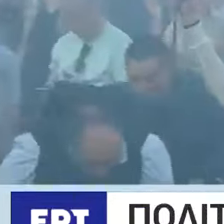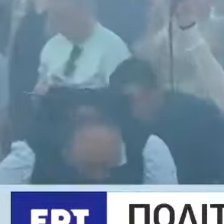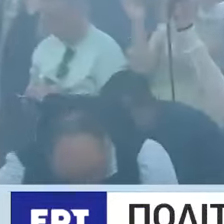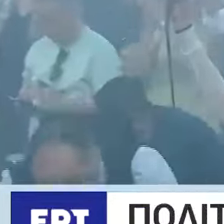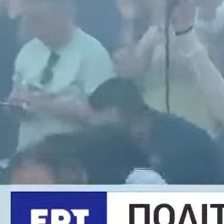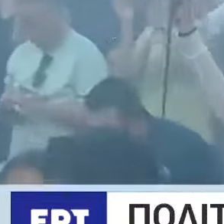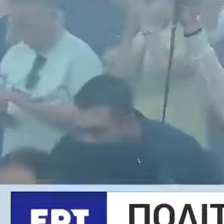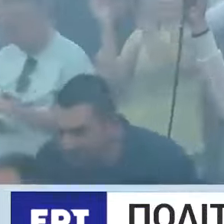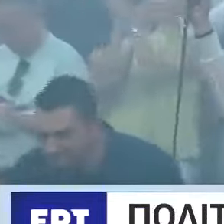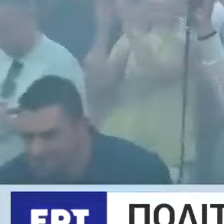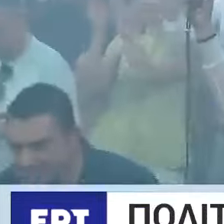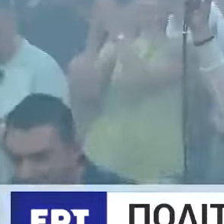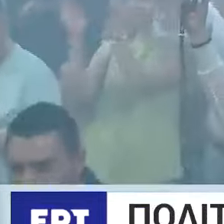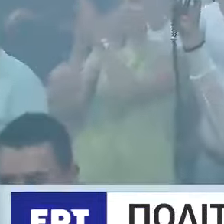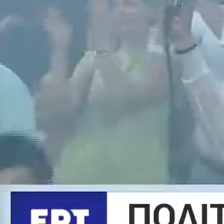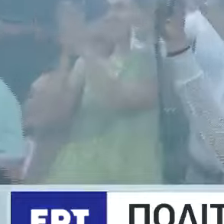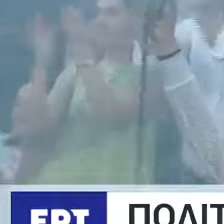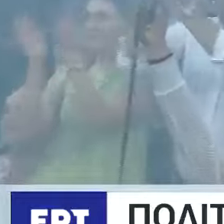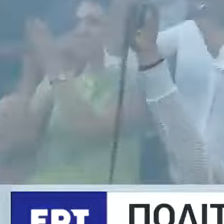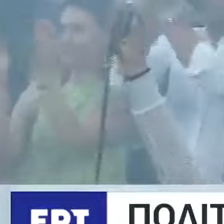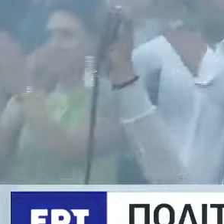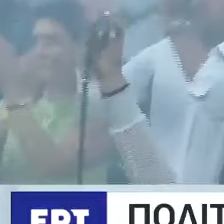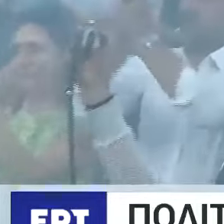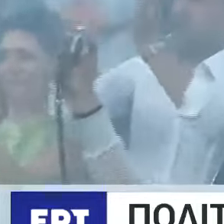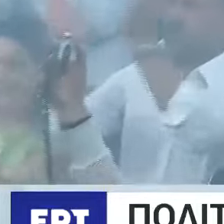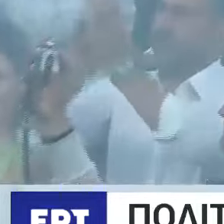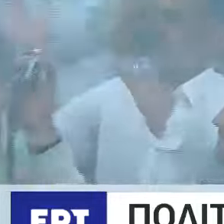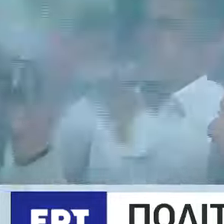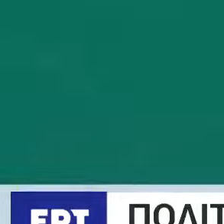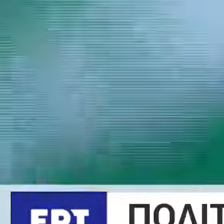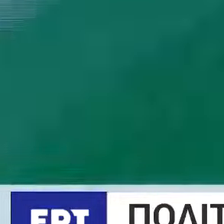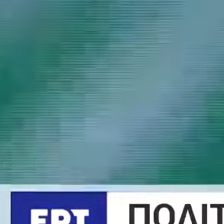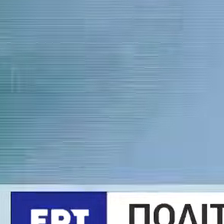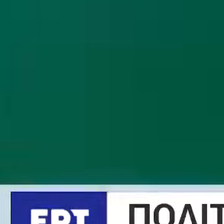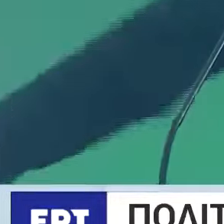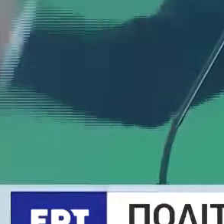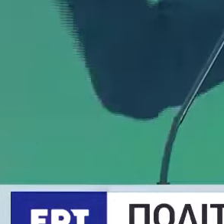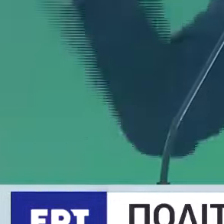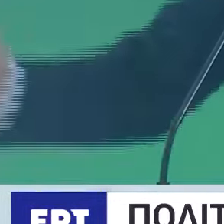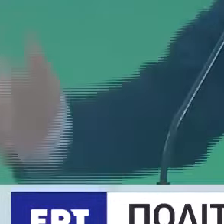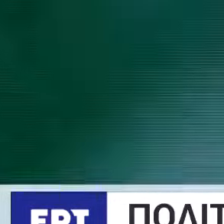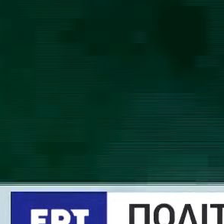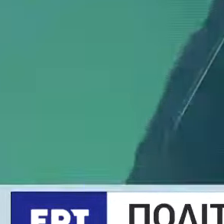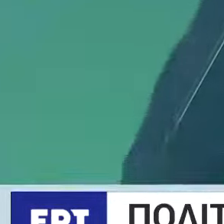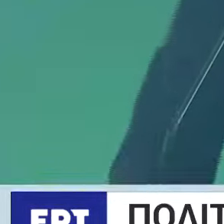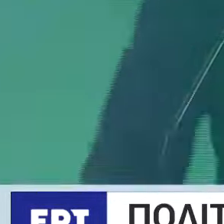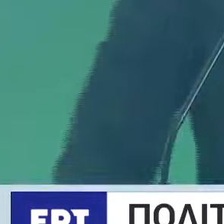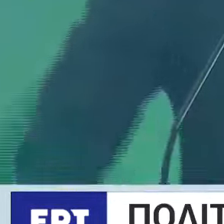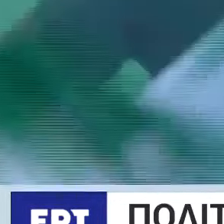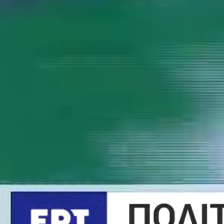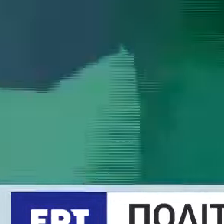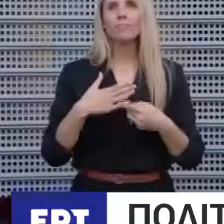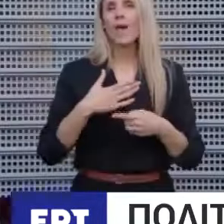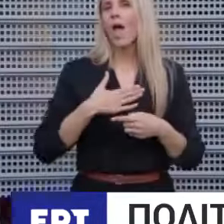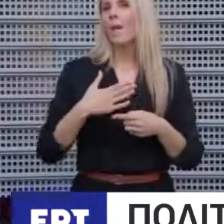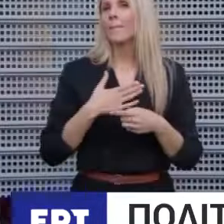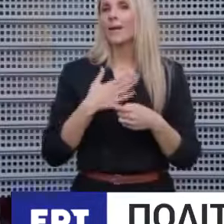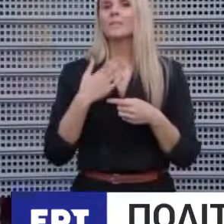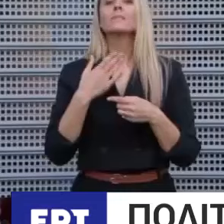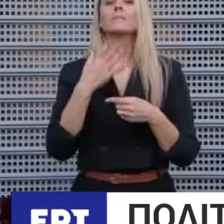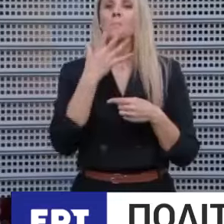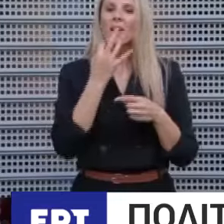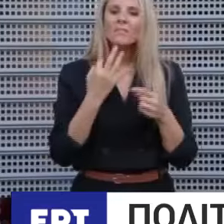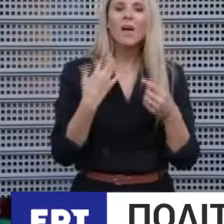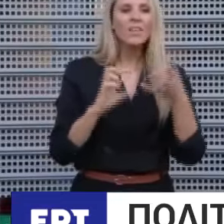μια απόλυτη καταγραφή του τι πήγε λάθος, θα συνεχίσει έναν δρόμο ο οποίος δεν μας έχει φέρει τα αποτελέσματα.